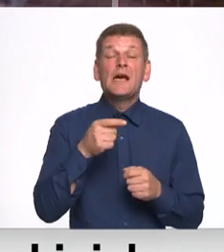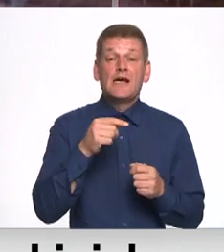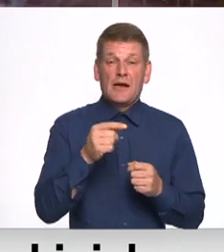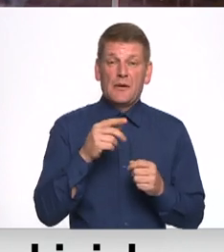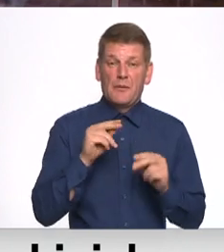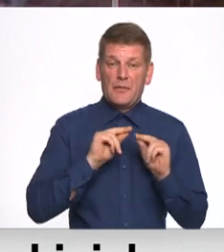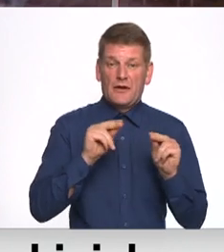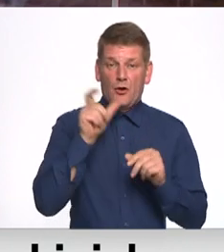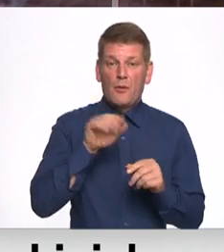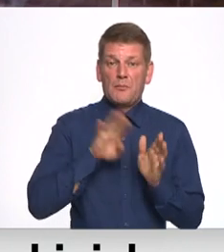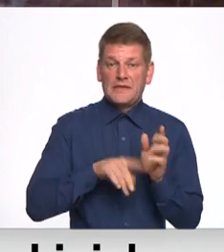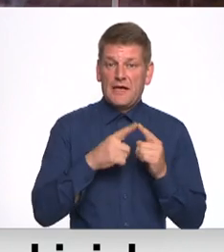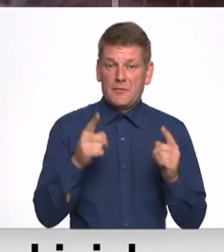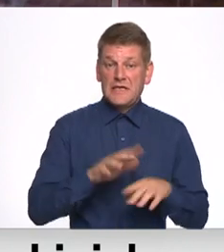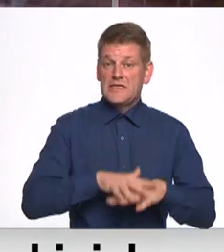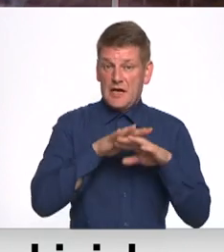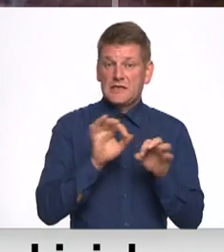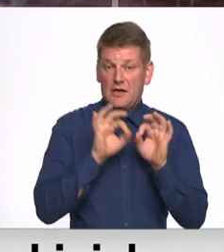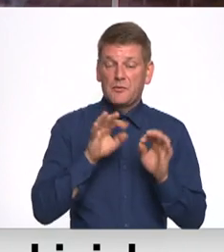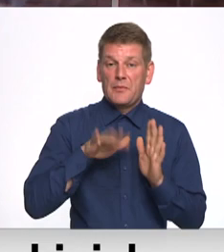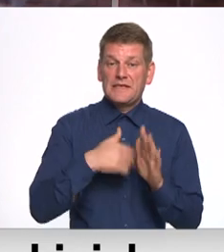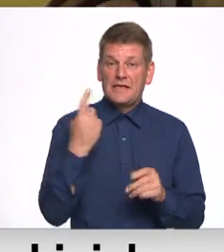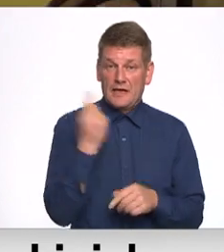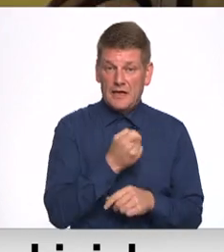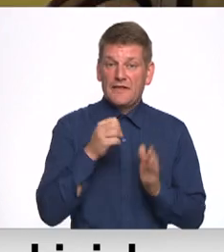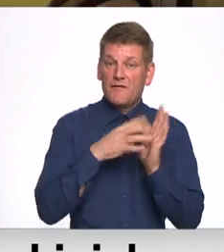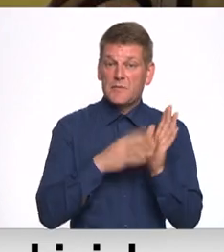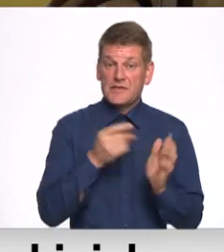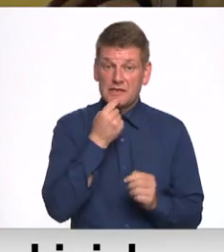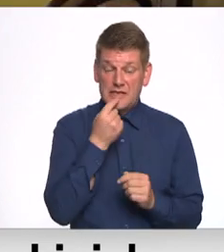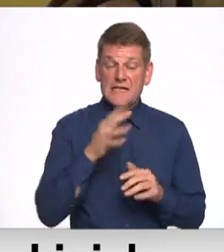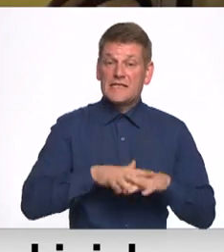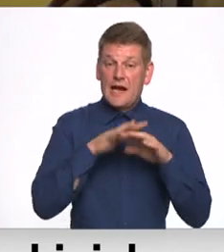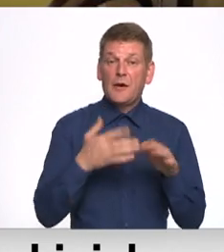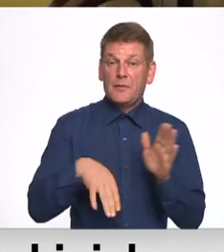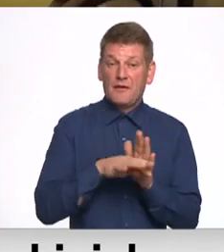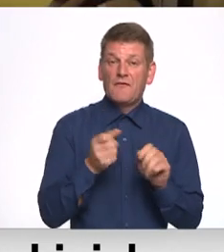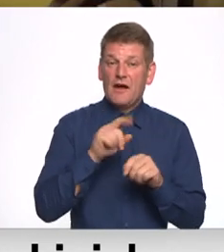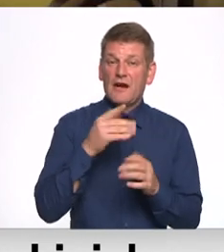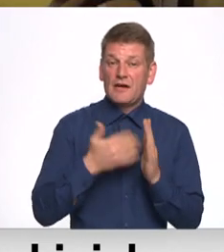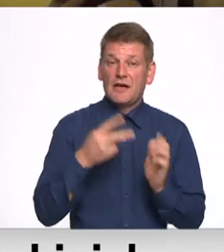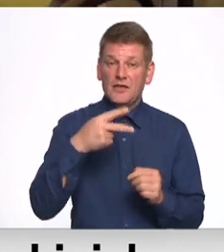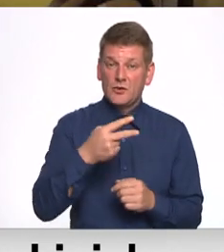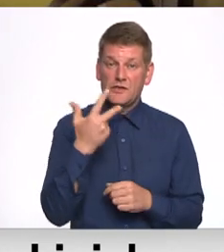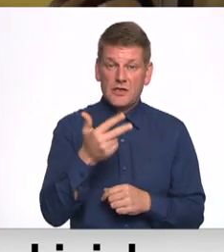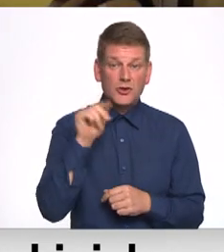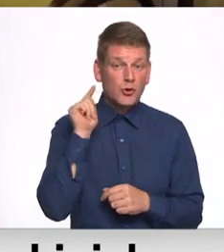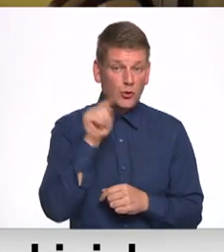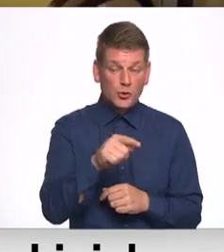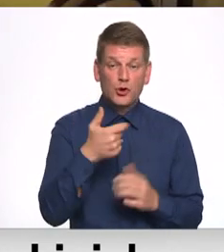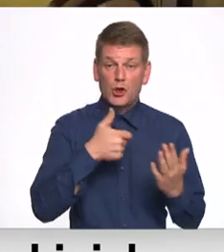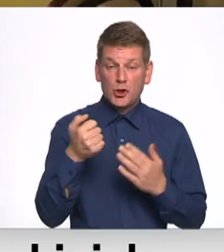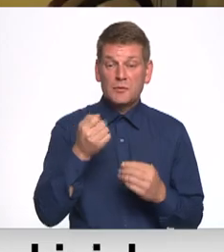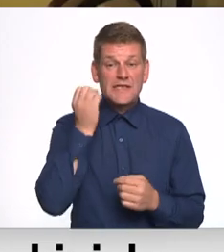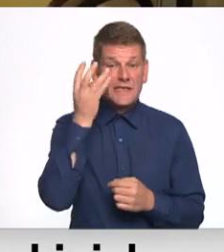beztermiņa streiks sāksies pēc nedēļas 19. septembrī. Streikā piedalīsies vairāk nekā 23 600